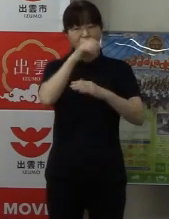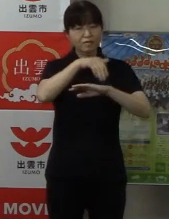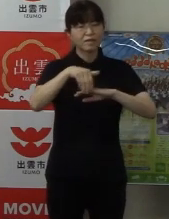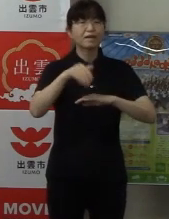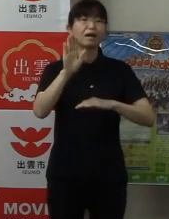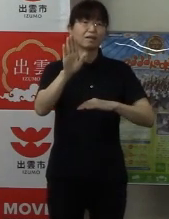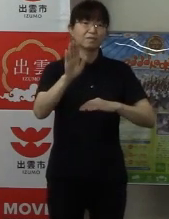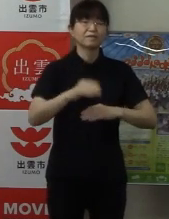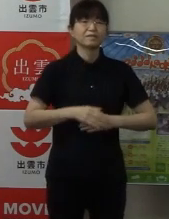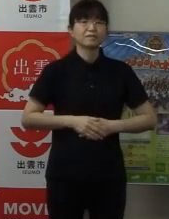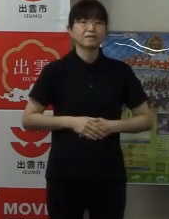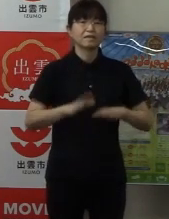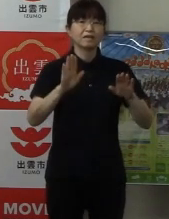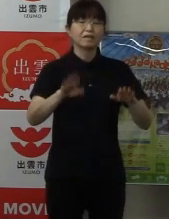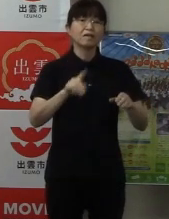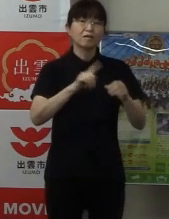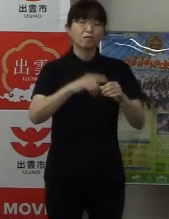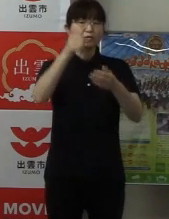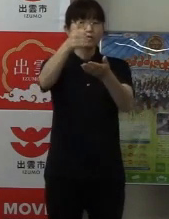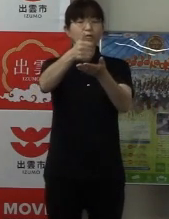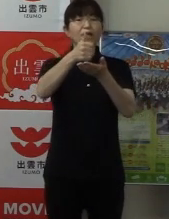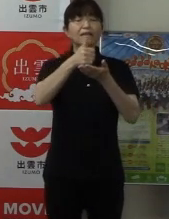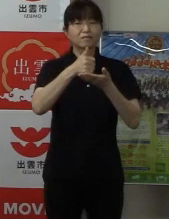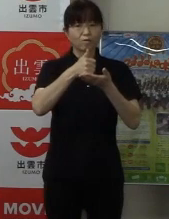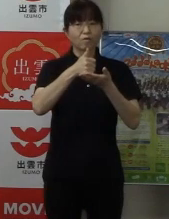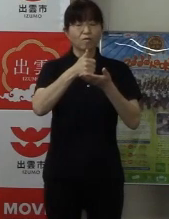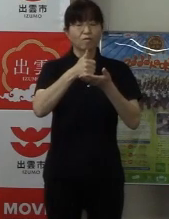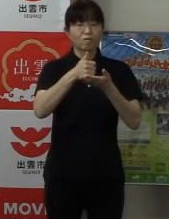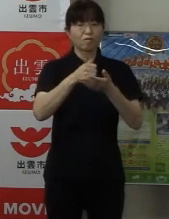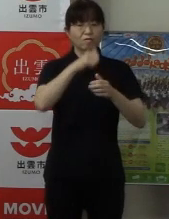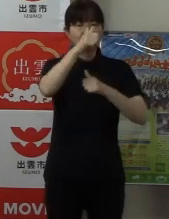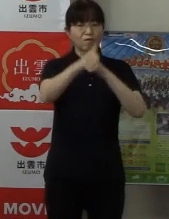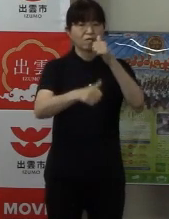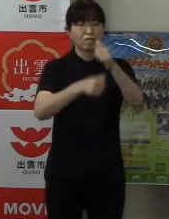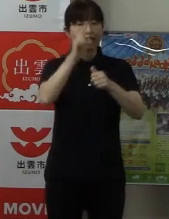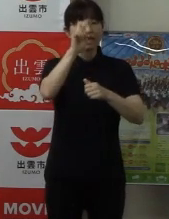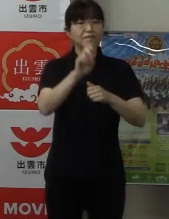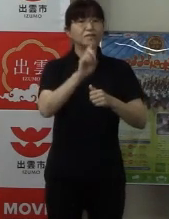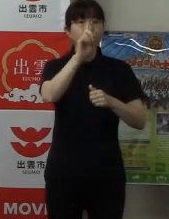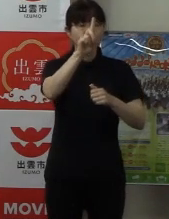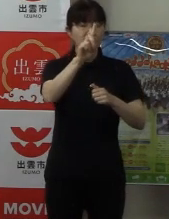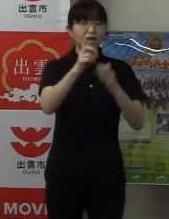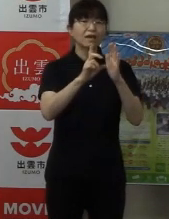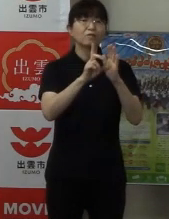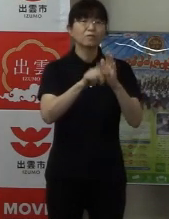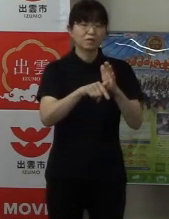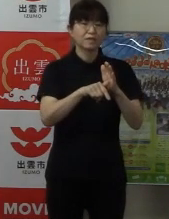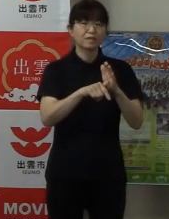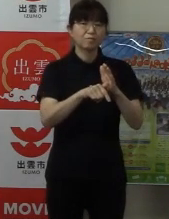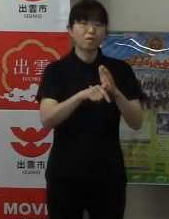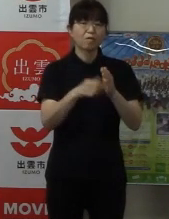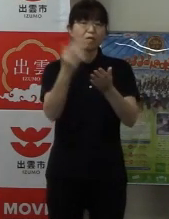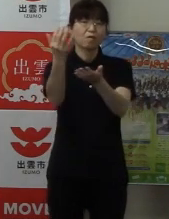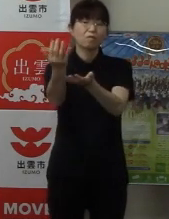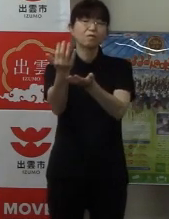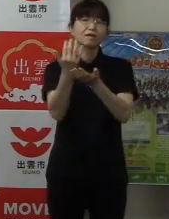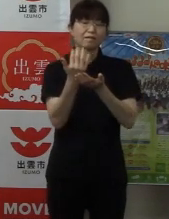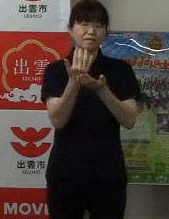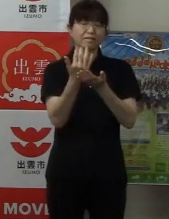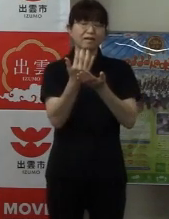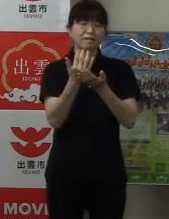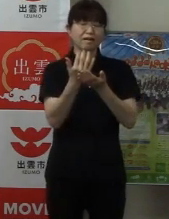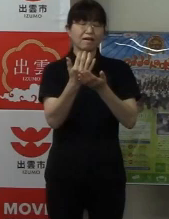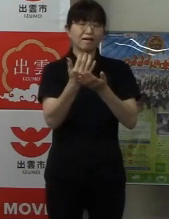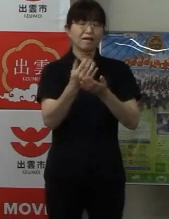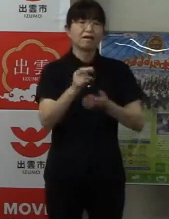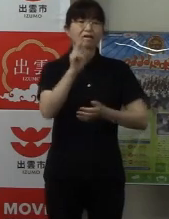ね、今回ゲストとして第21回の大会にも来ていただきましたが、聖